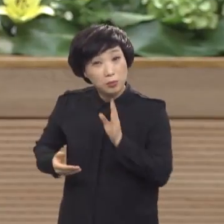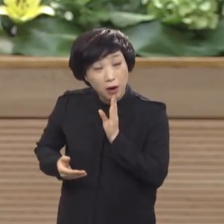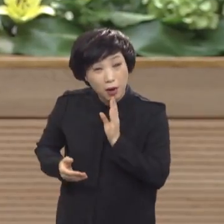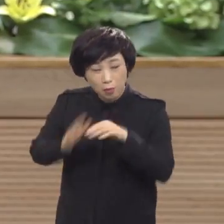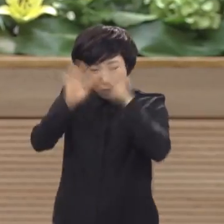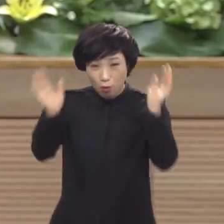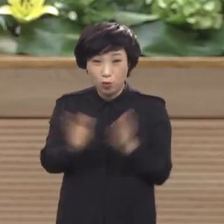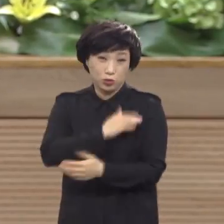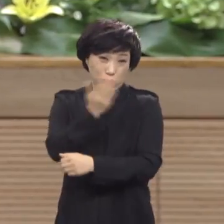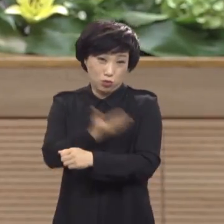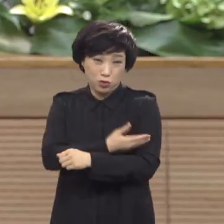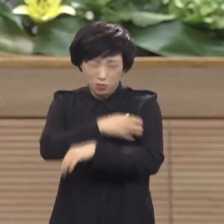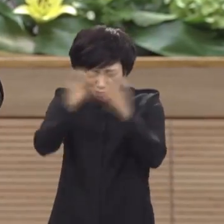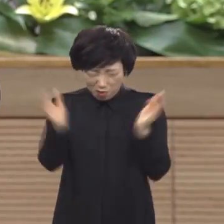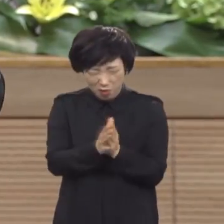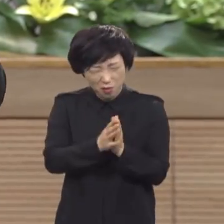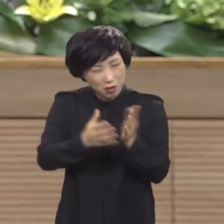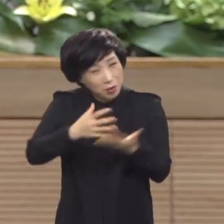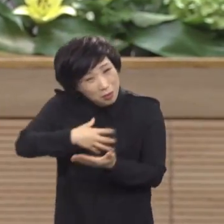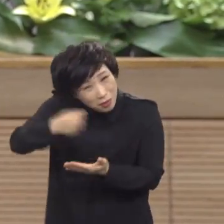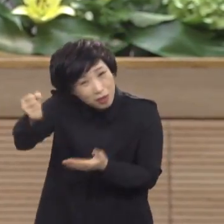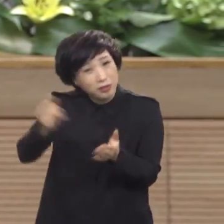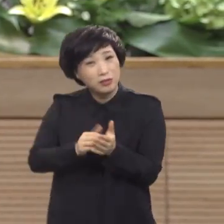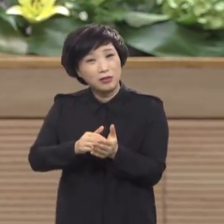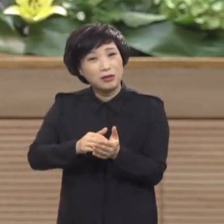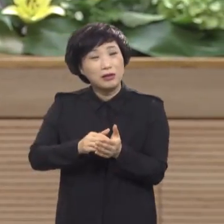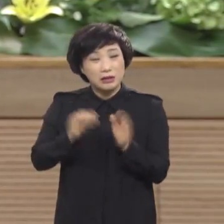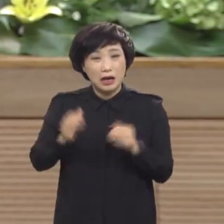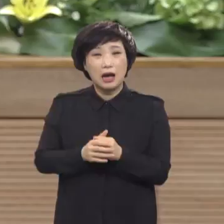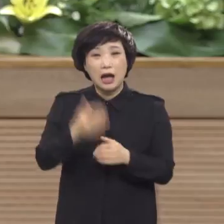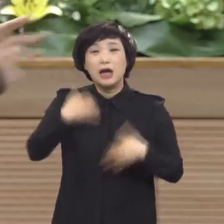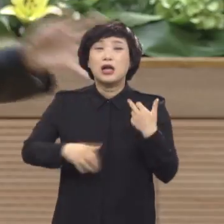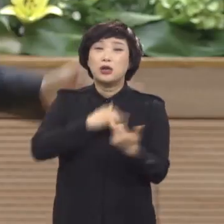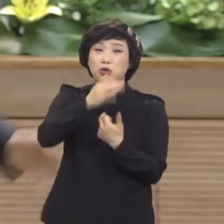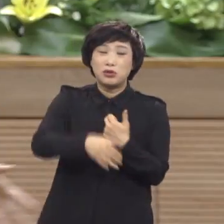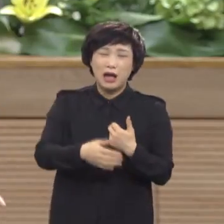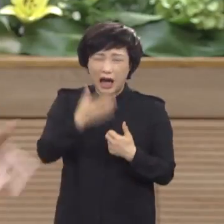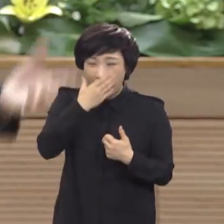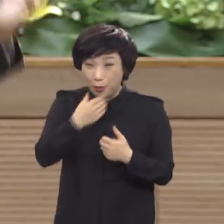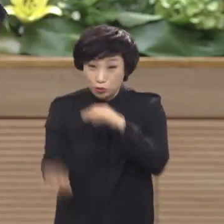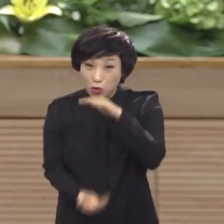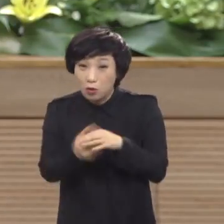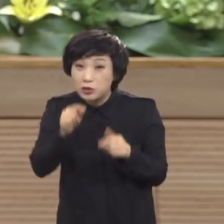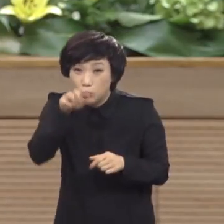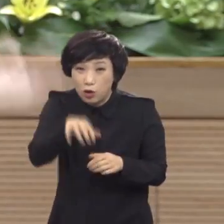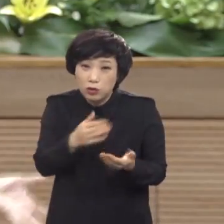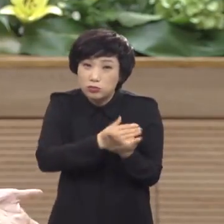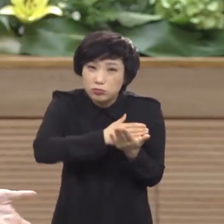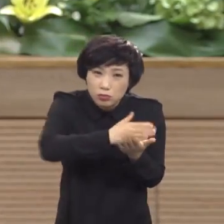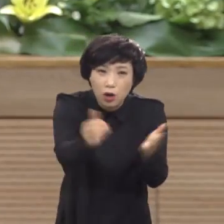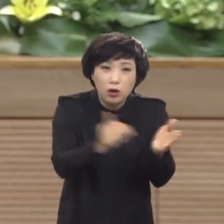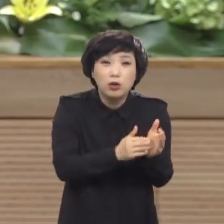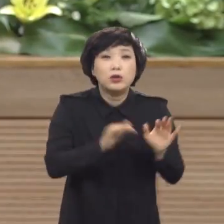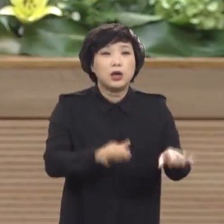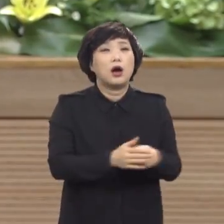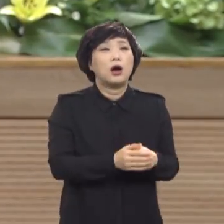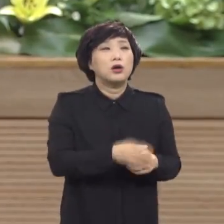다 뺏기고 행복한 에덴 동산에서 쫓겨나서 땀